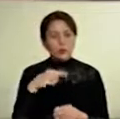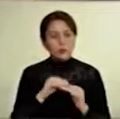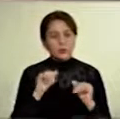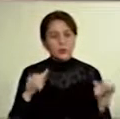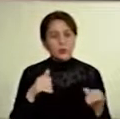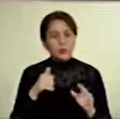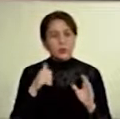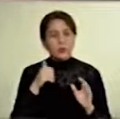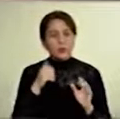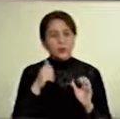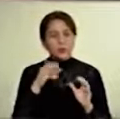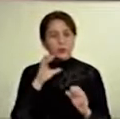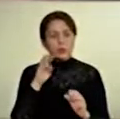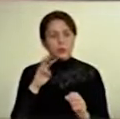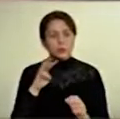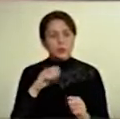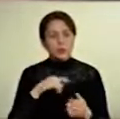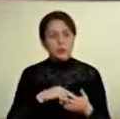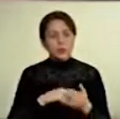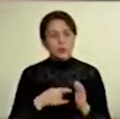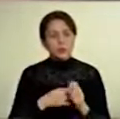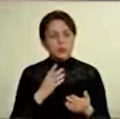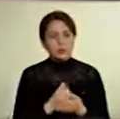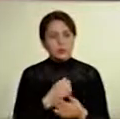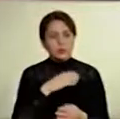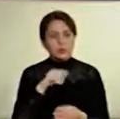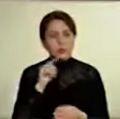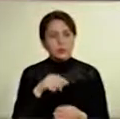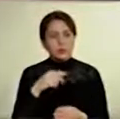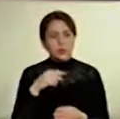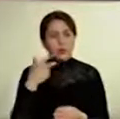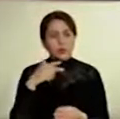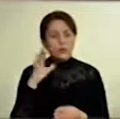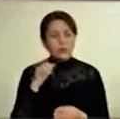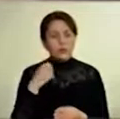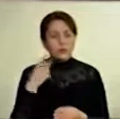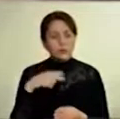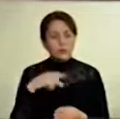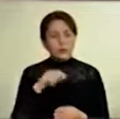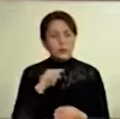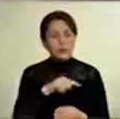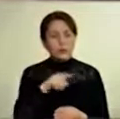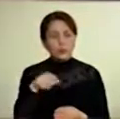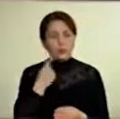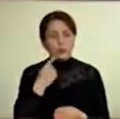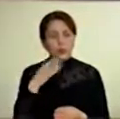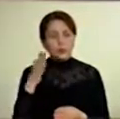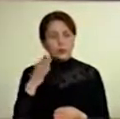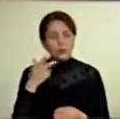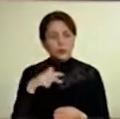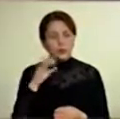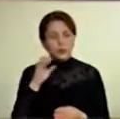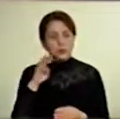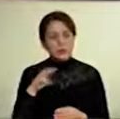600 santimetr kvadratni chiqaryapmiz. Mana bu 30, mana bu 20, ya'ni ularning bir tomoni 30 santimetr, ikkinchi tomoni